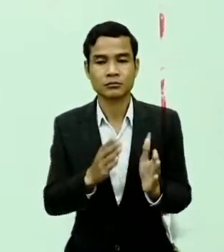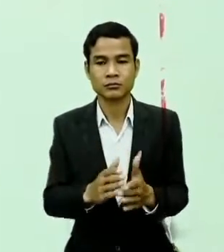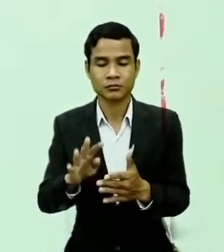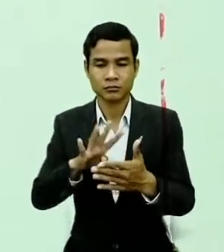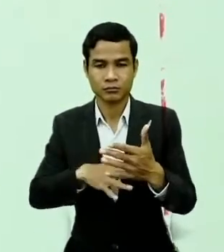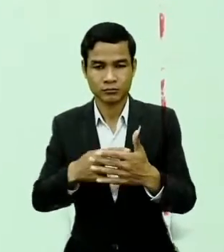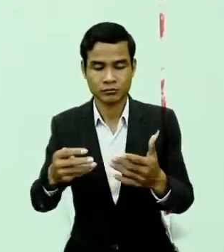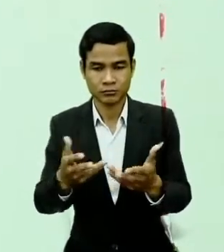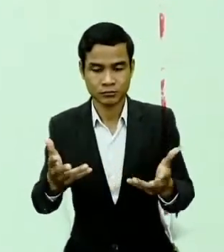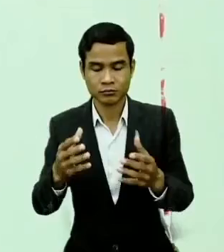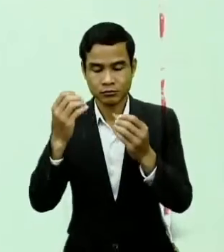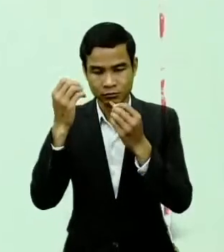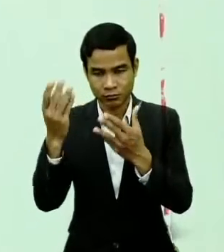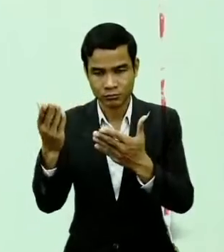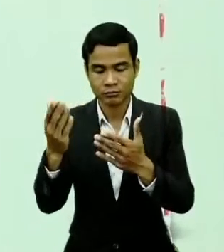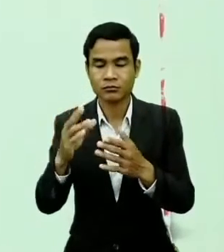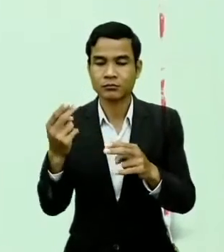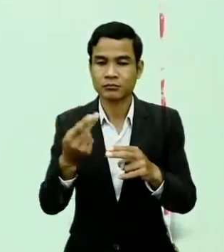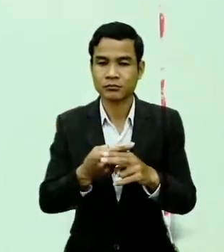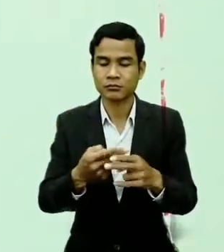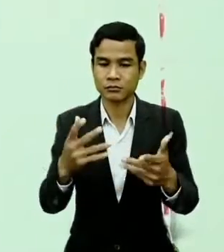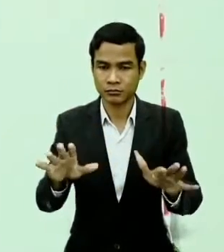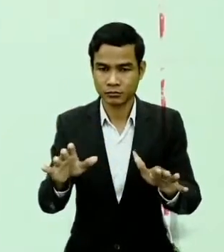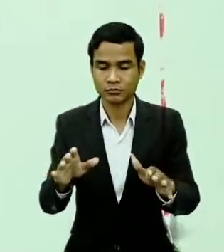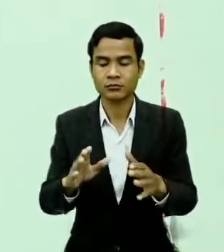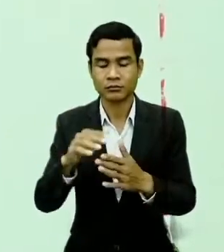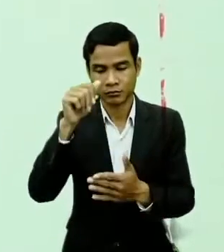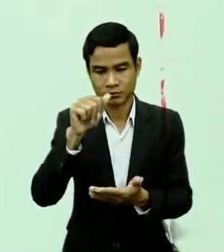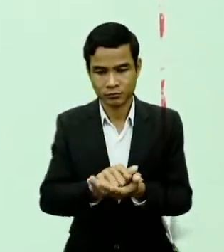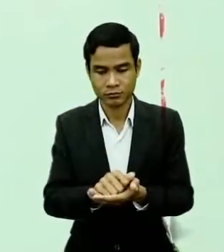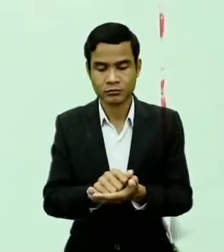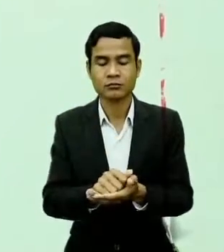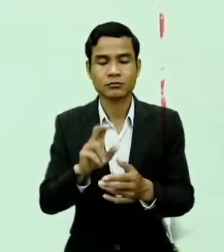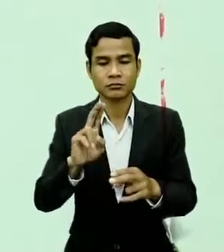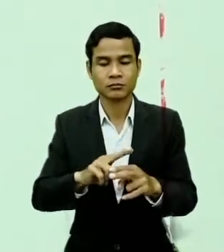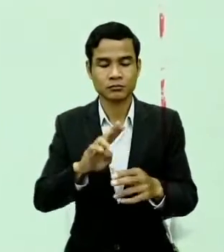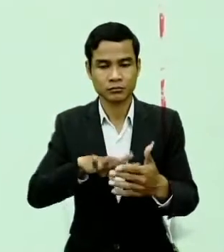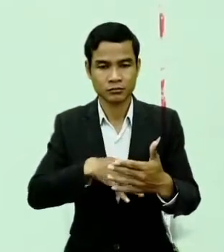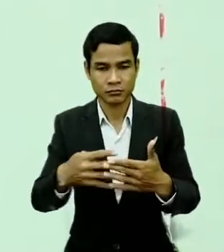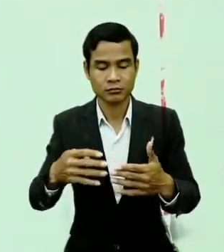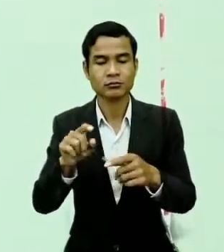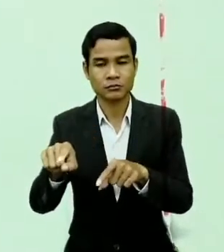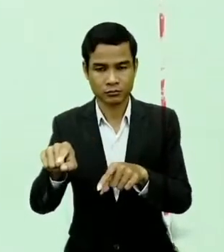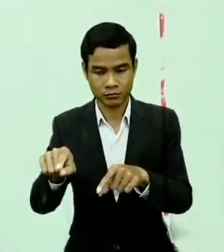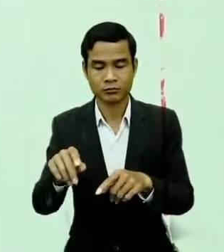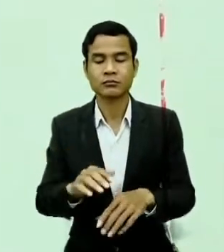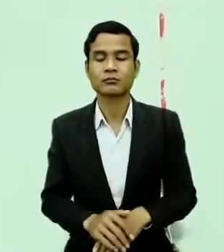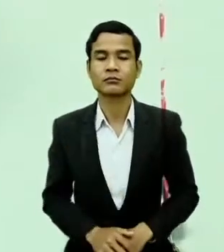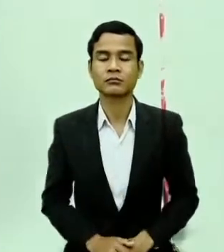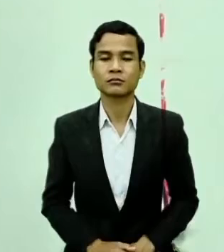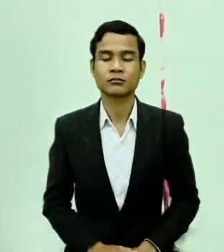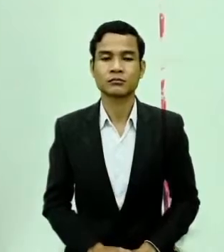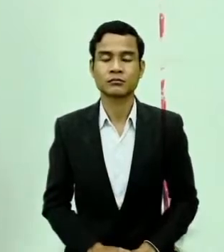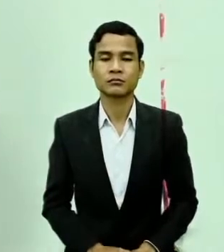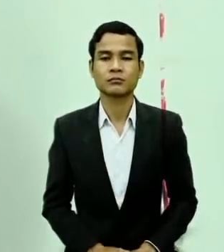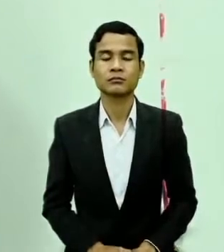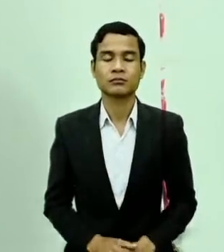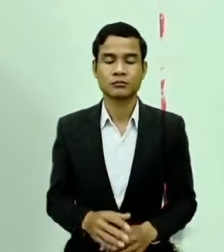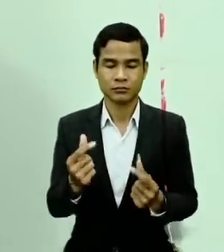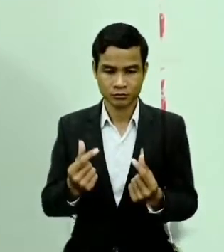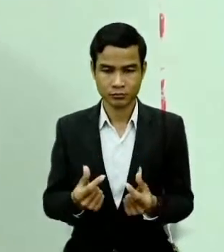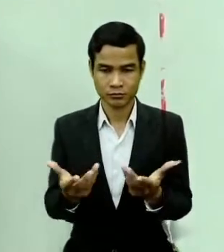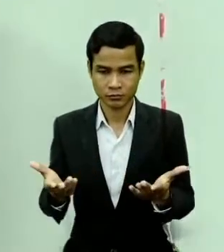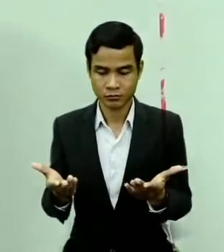đích đàm bấy ao dương ả nụ vật tờ hái xâm rạch tam phèn cá nụ chà được chứ